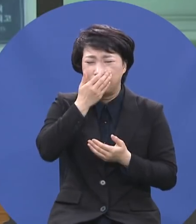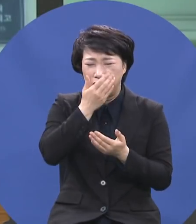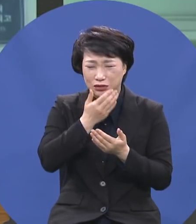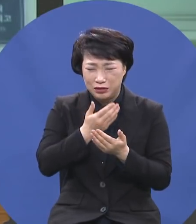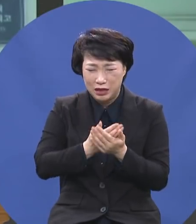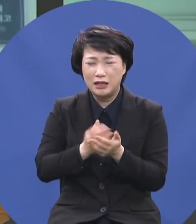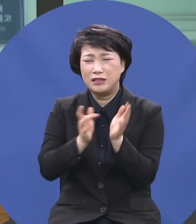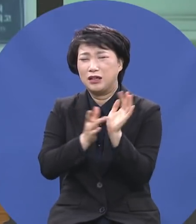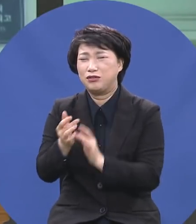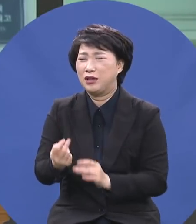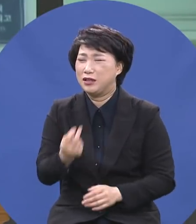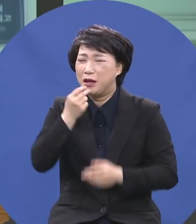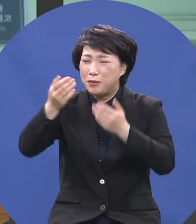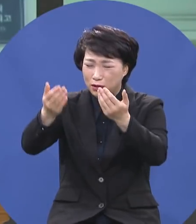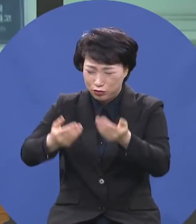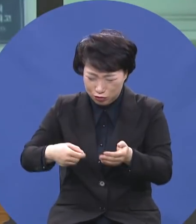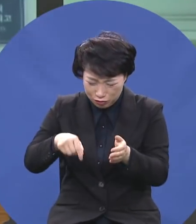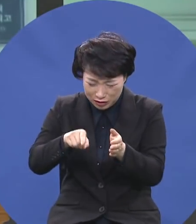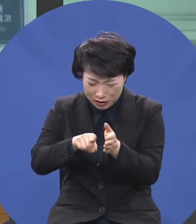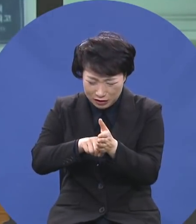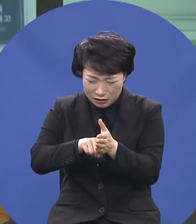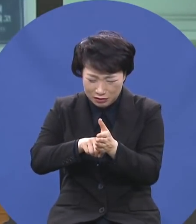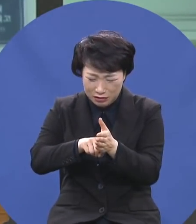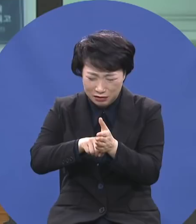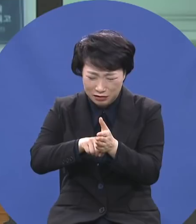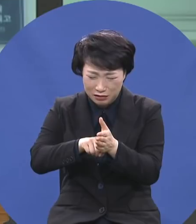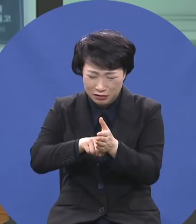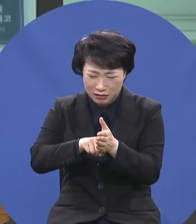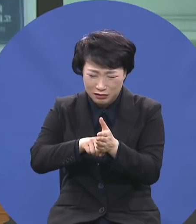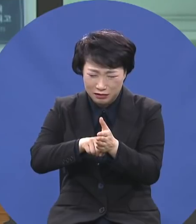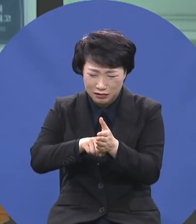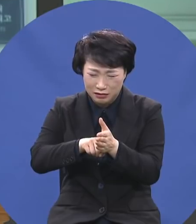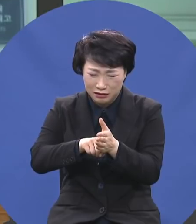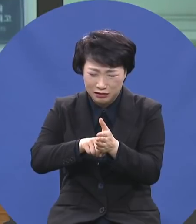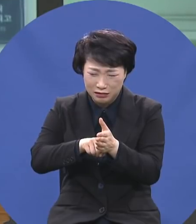귀한 예수 생명 주시기 위해서